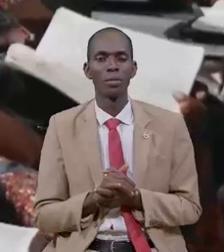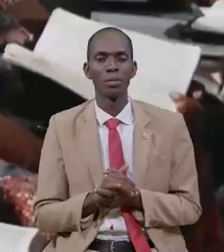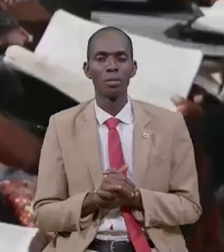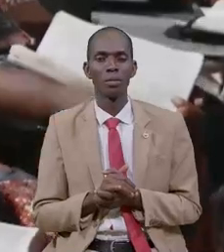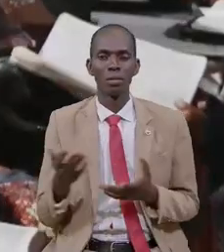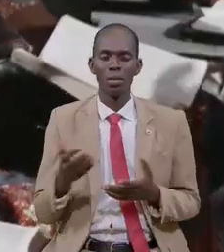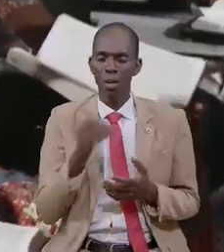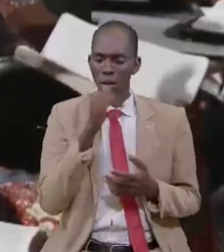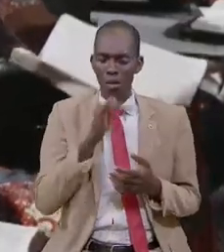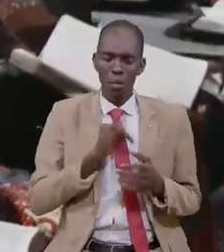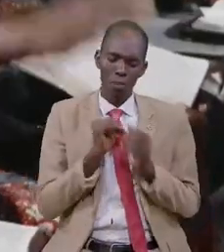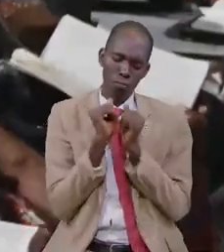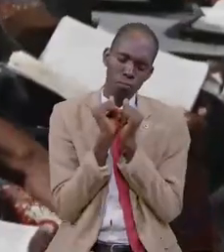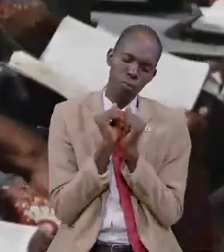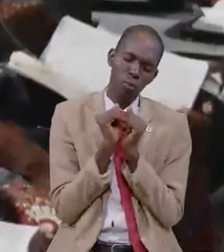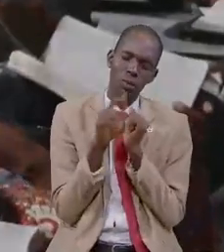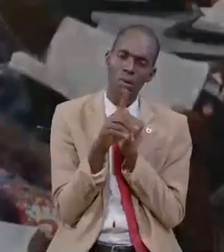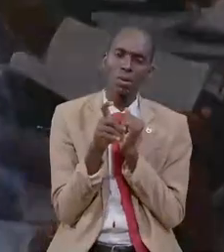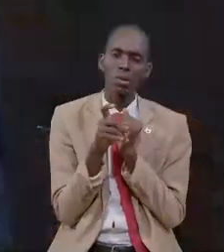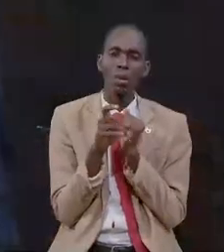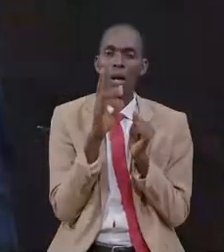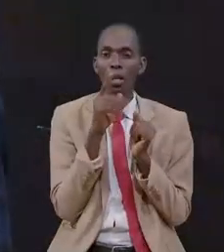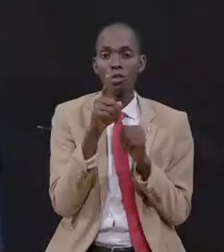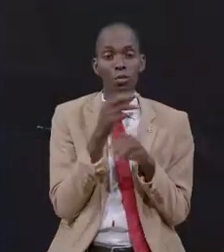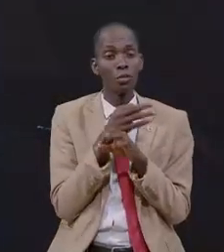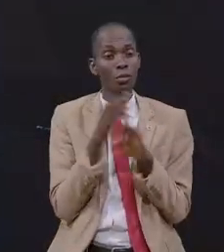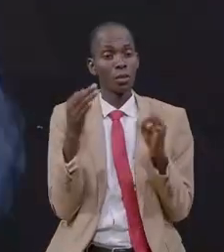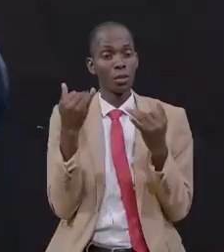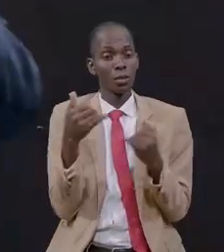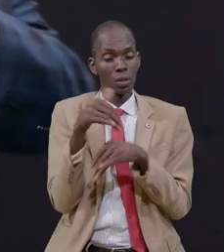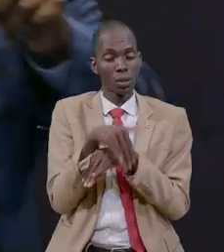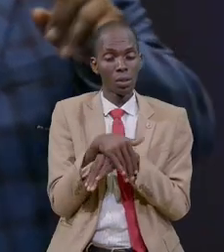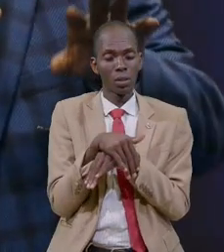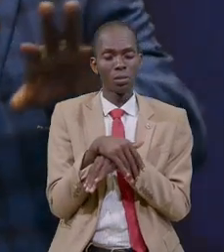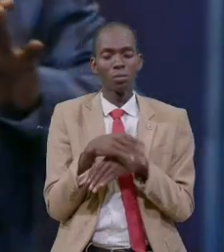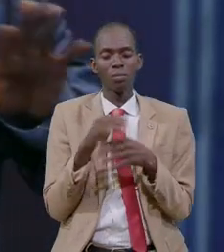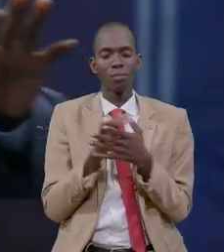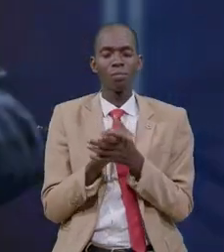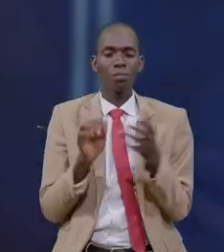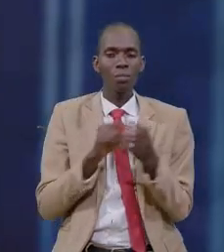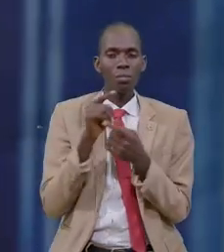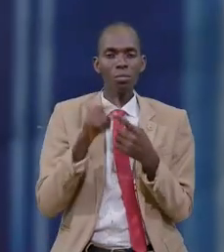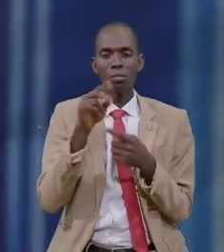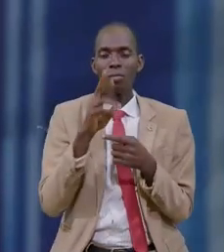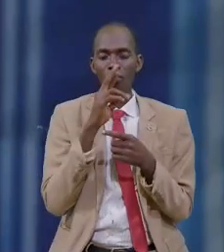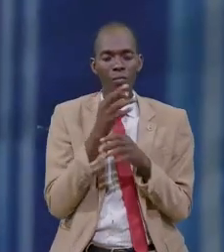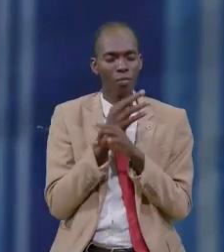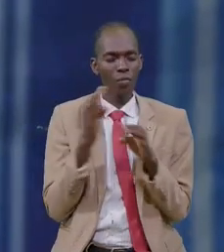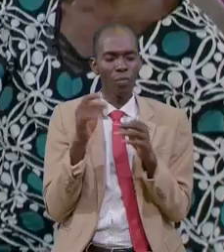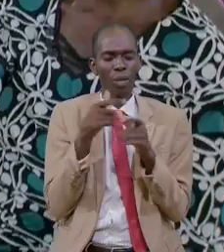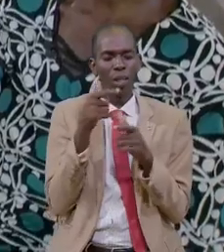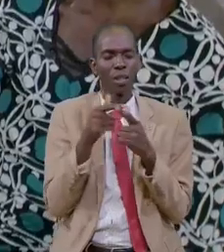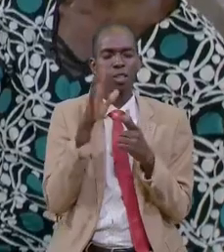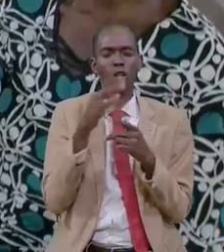Est-ce que je suis libre ce soir? Est-ce que tu es libre ce soir? Quand tu es libre, tes chaînes sont